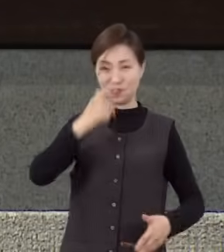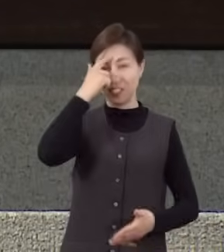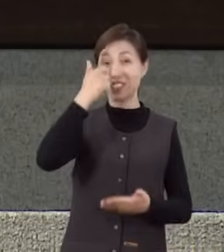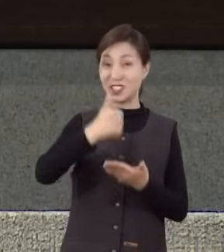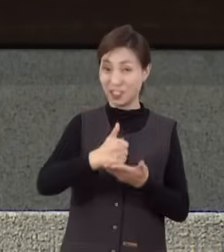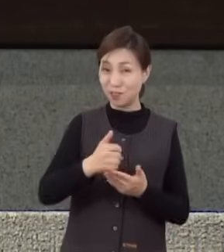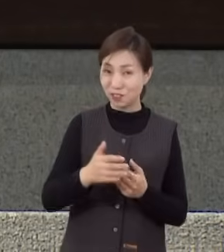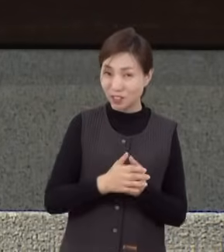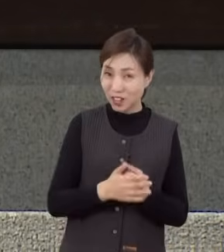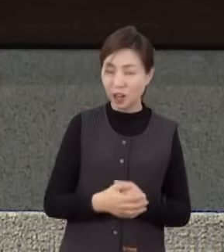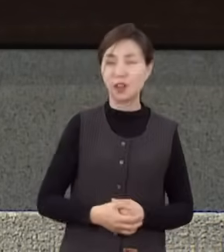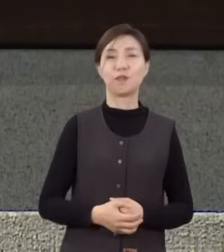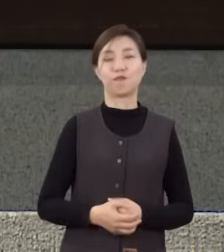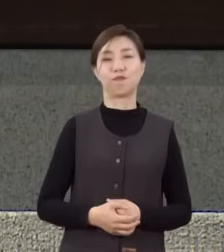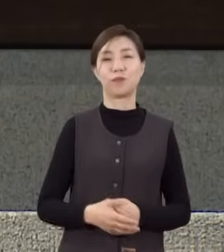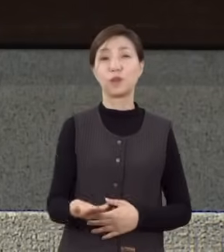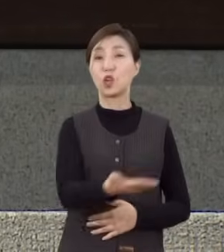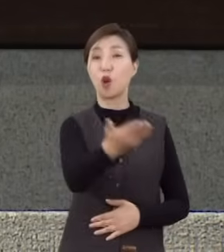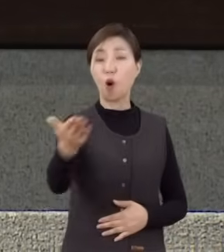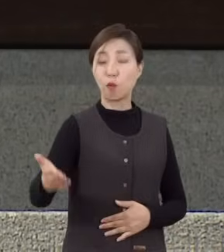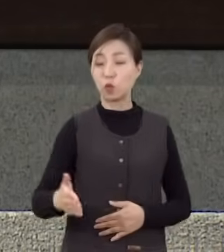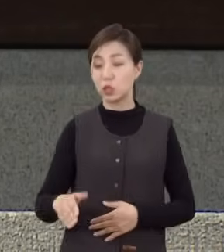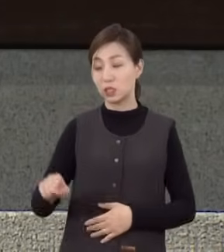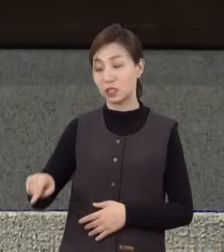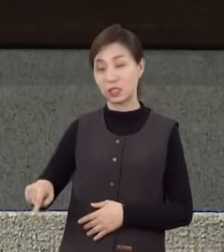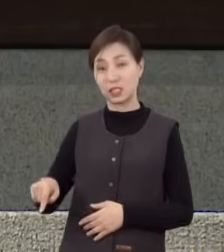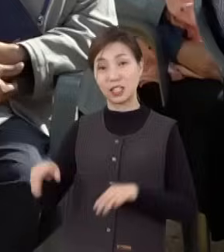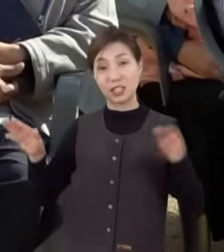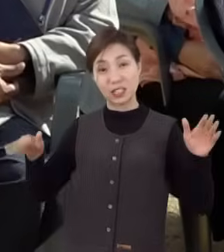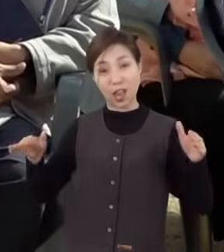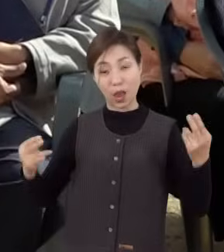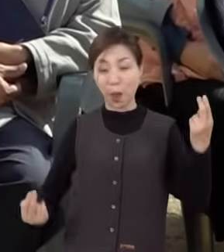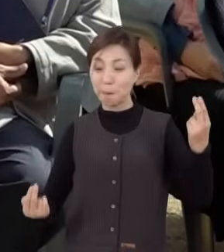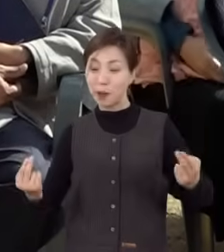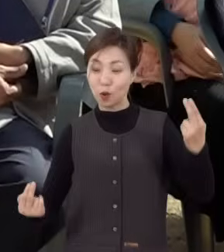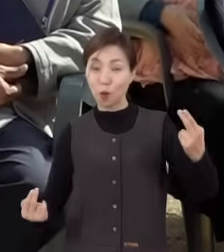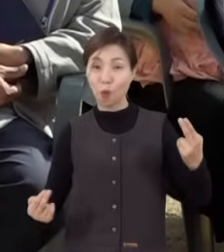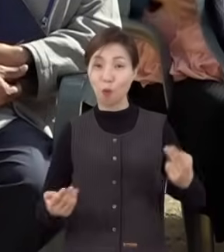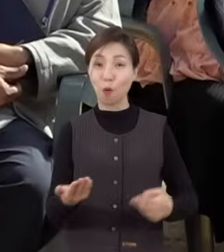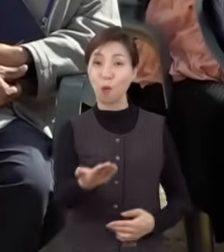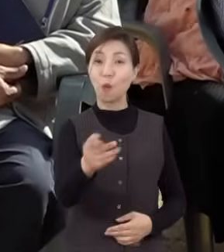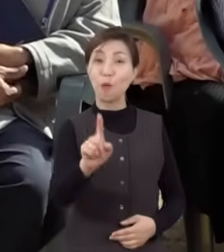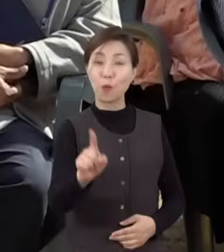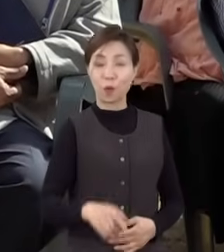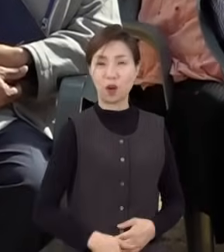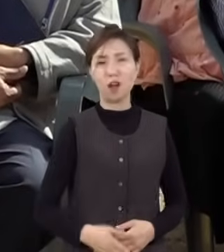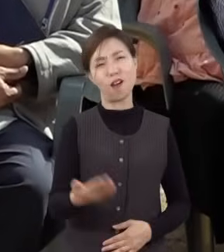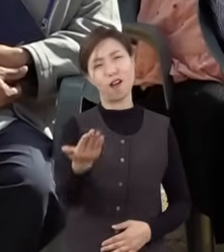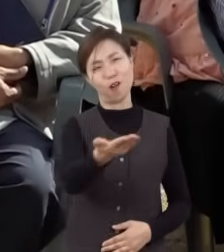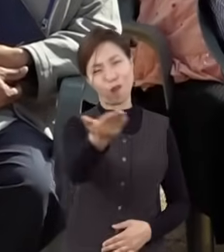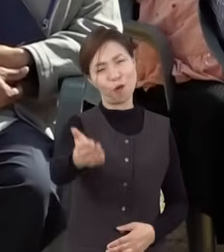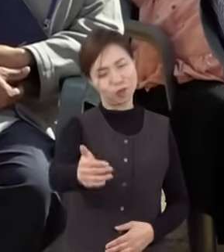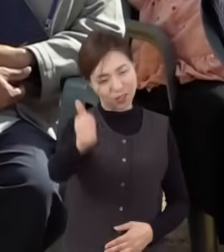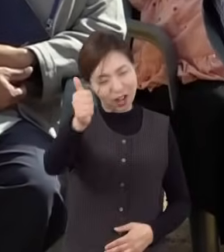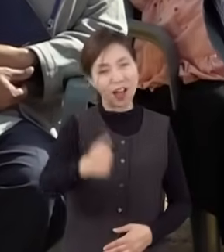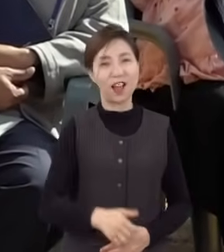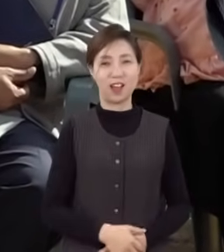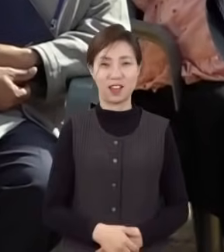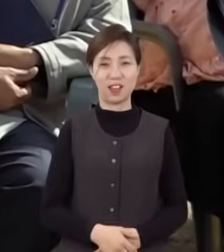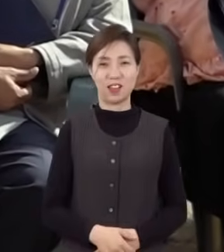여러분들은 비둘기보다 나요, 안 나요? 낫습니까? 비둘기보다 100배, 1000배, 만배 낫죠?